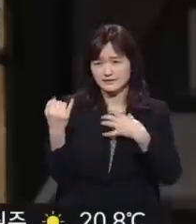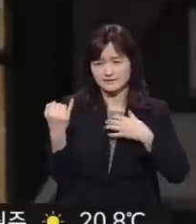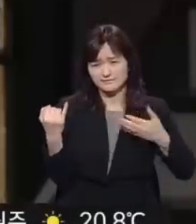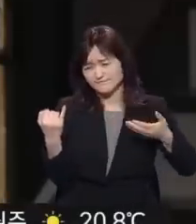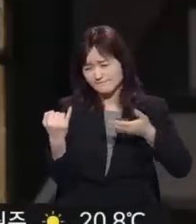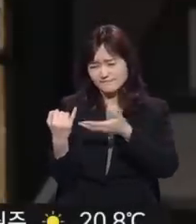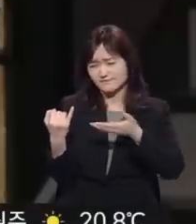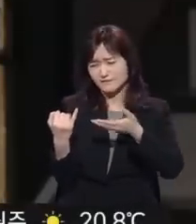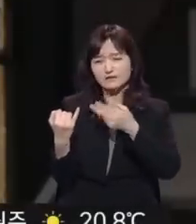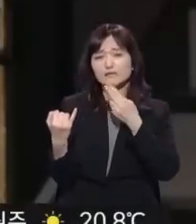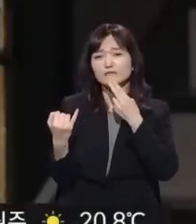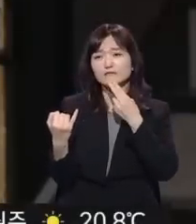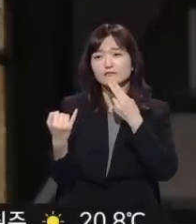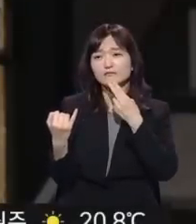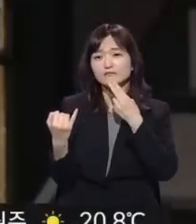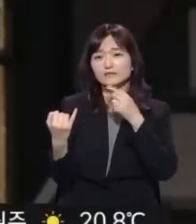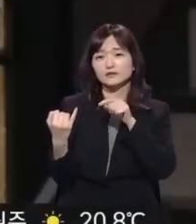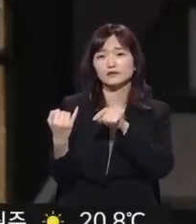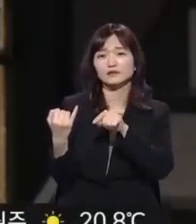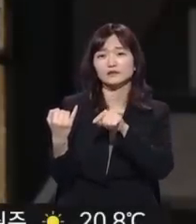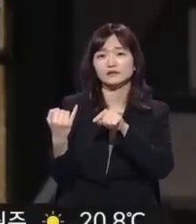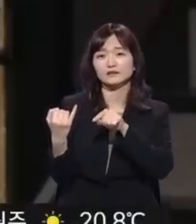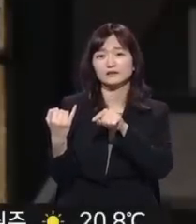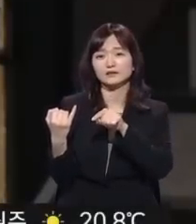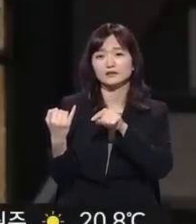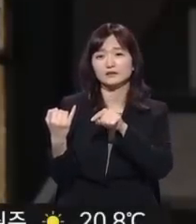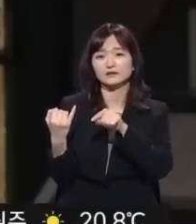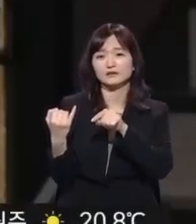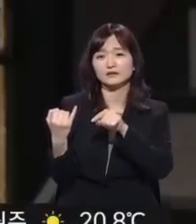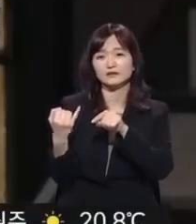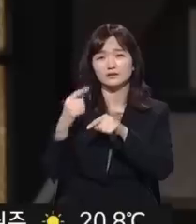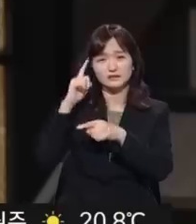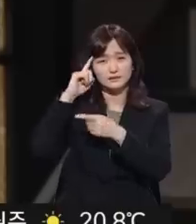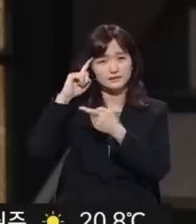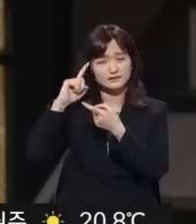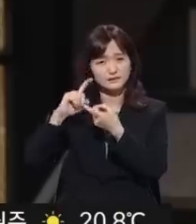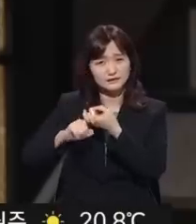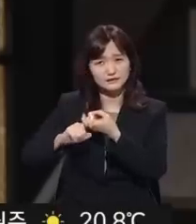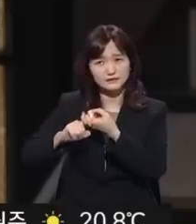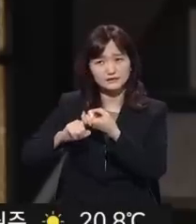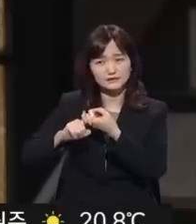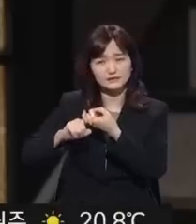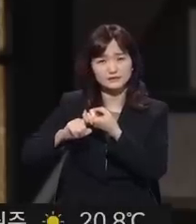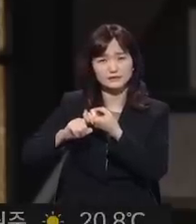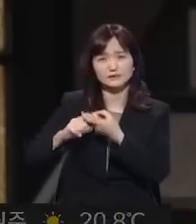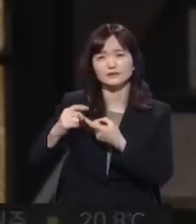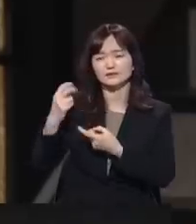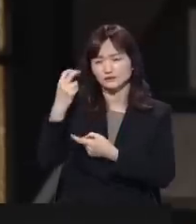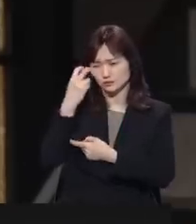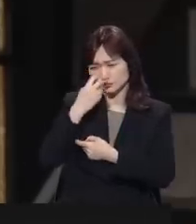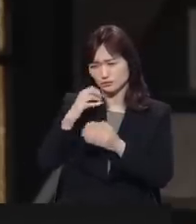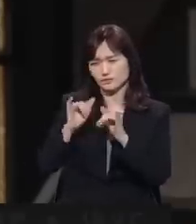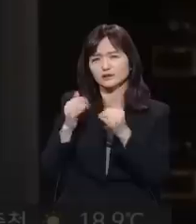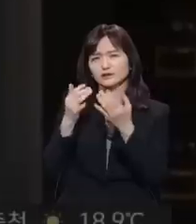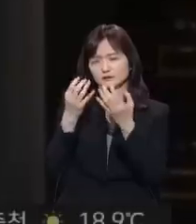하는 일이 없었으면 좋겠고 그 부분에 대해서 이 많은 관심을 갖고 지켜보는 사람들이 있어야 될 것 같습니다.